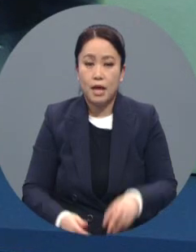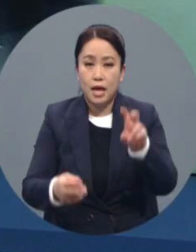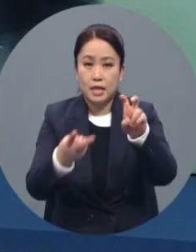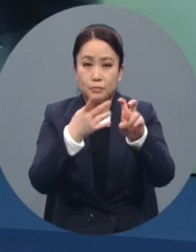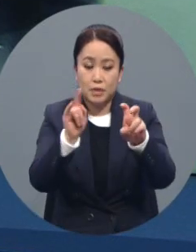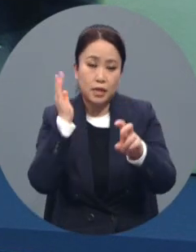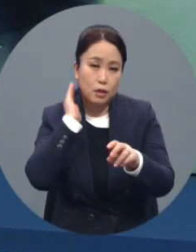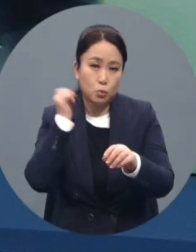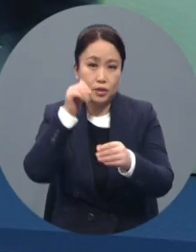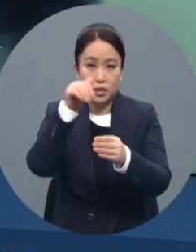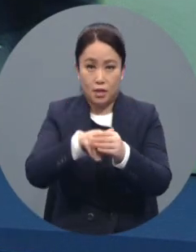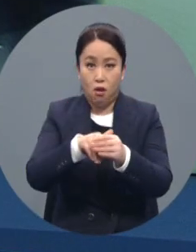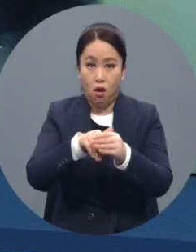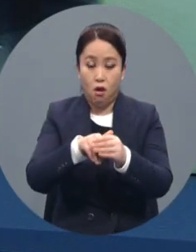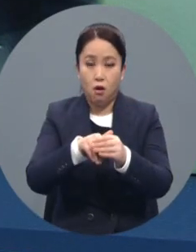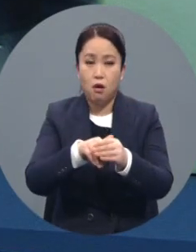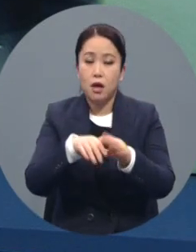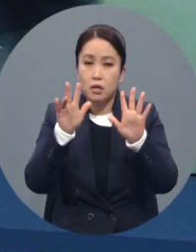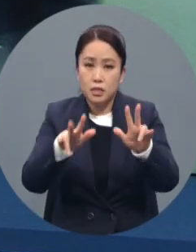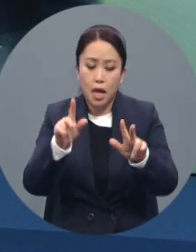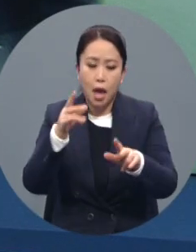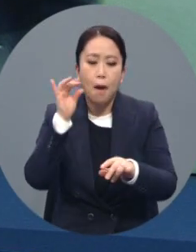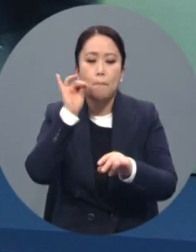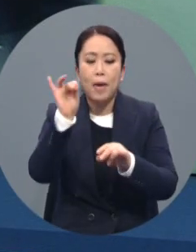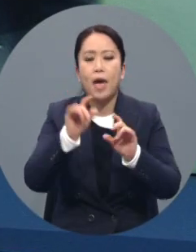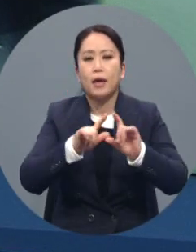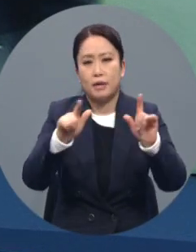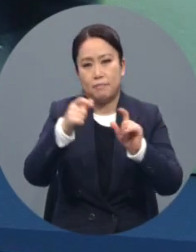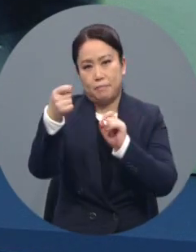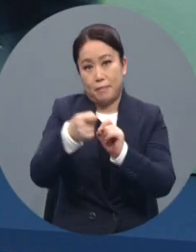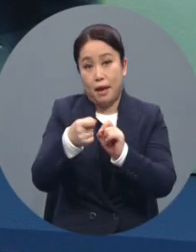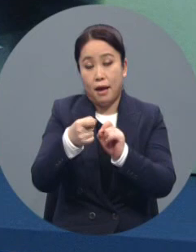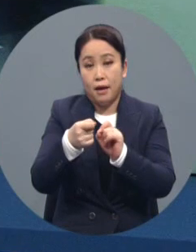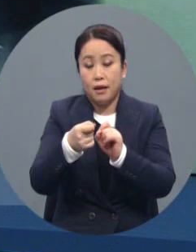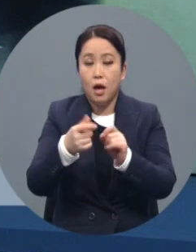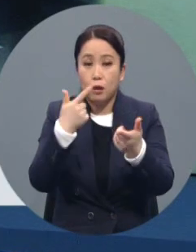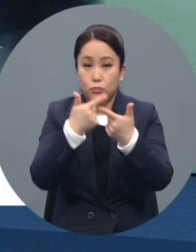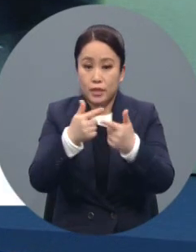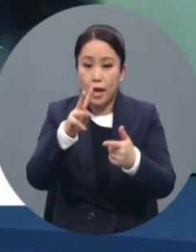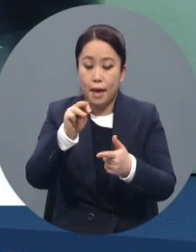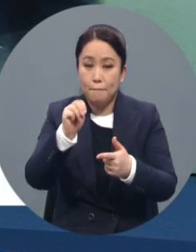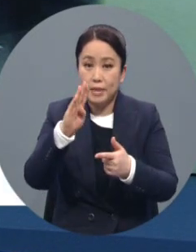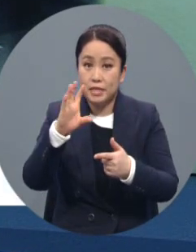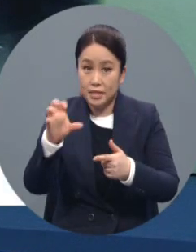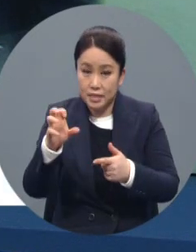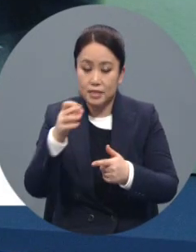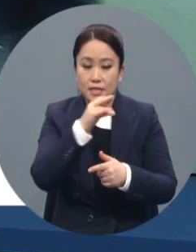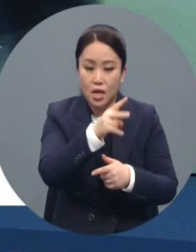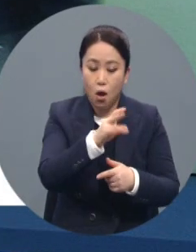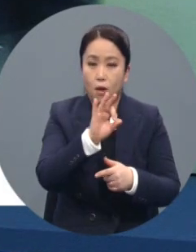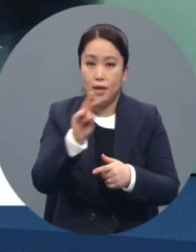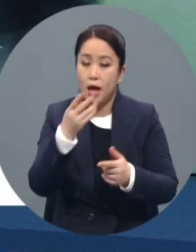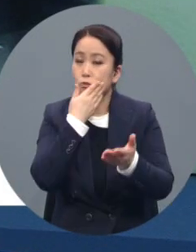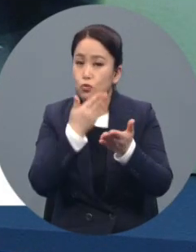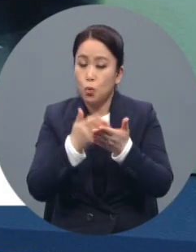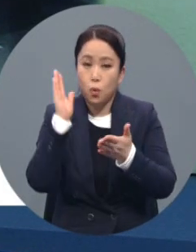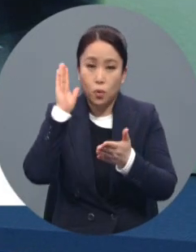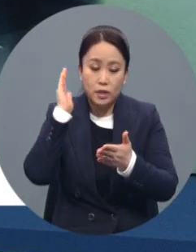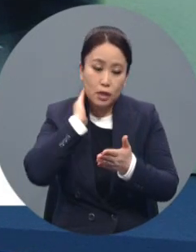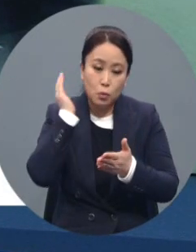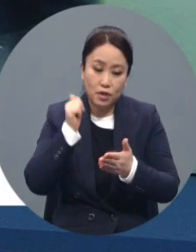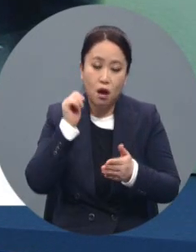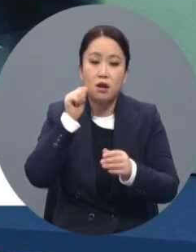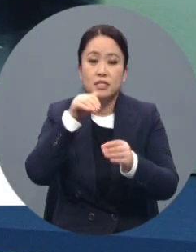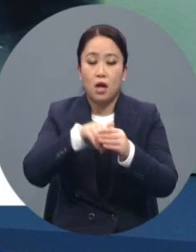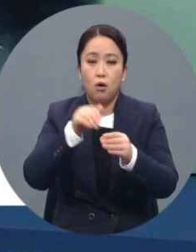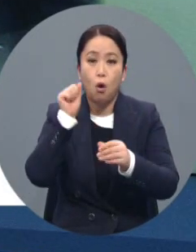자, 20대 대통령 선거가 이제 100여일 앞으로 다가왔습니다. 부산 MBC는 여야 주요 대선 후보들의 부산 지역